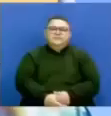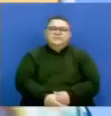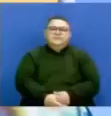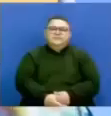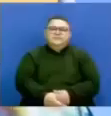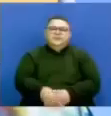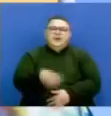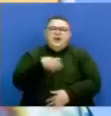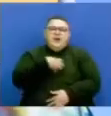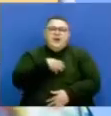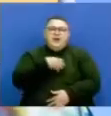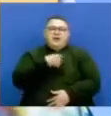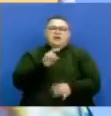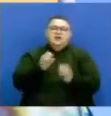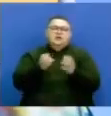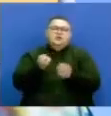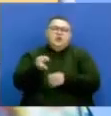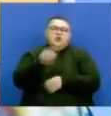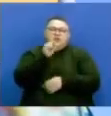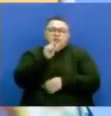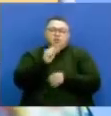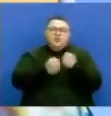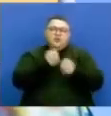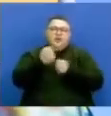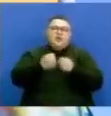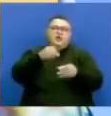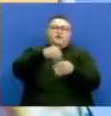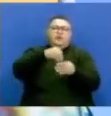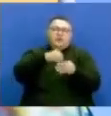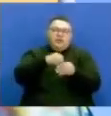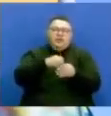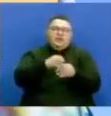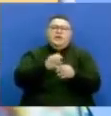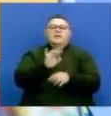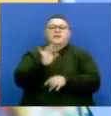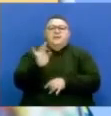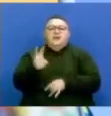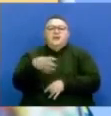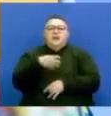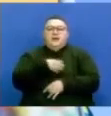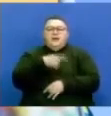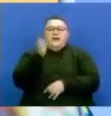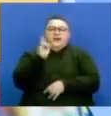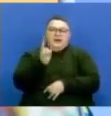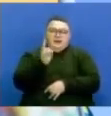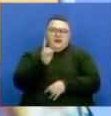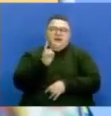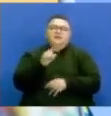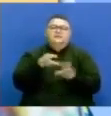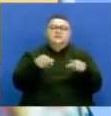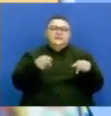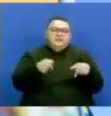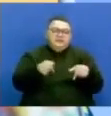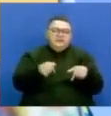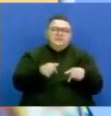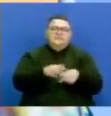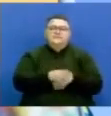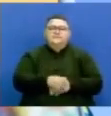bisa melakukan voting. Beberapa hak yang ada yang disepakati dalam resolusi tersebut antara